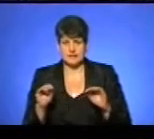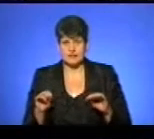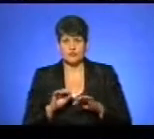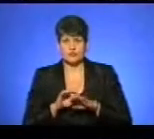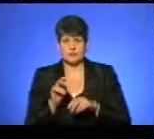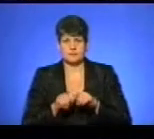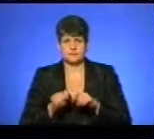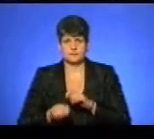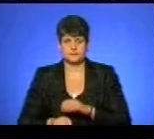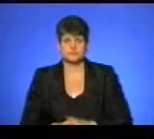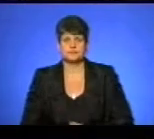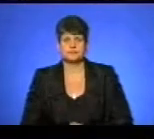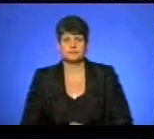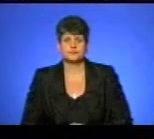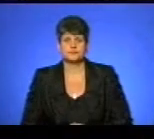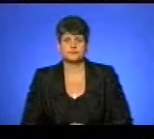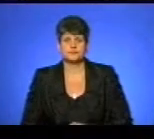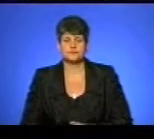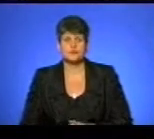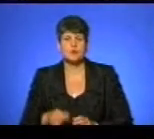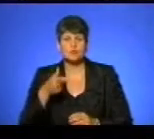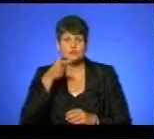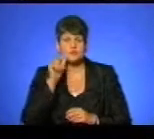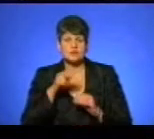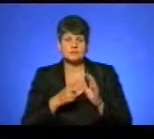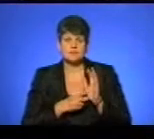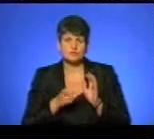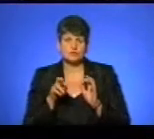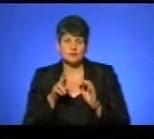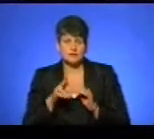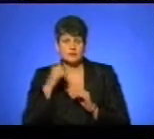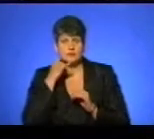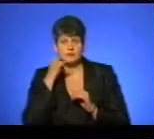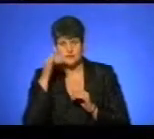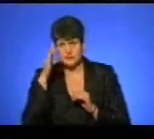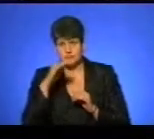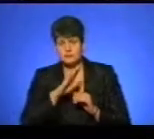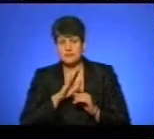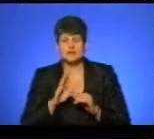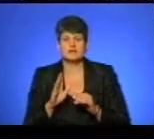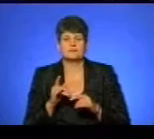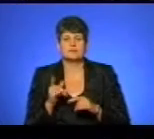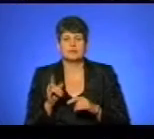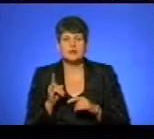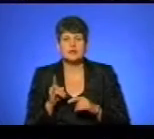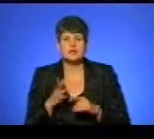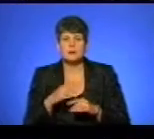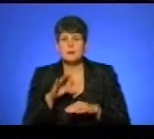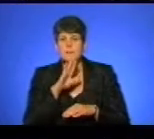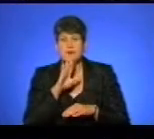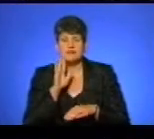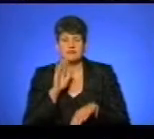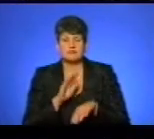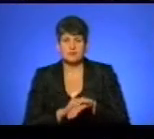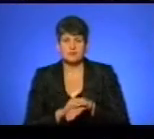розслідування. Зазначу, позавчора, 17 липня, ми телефонували до батьків травмованої дитини. Мати факт побиття